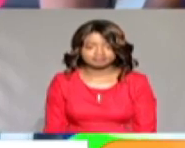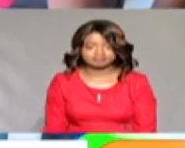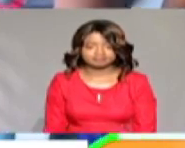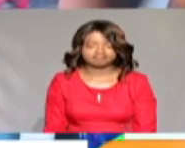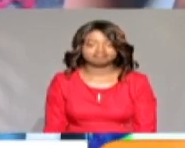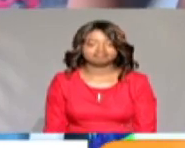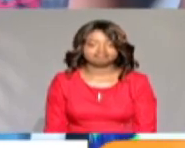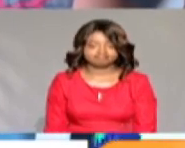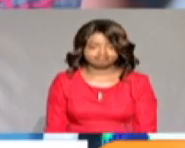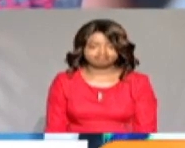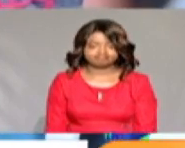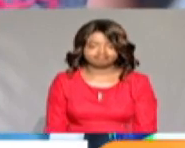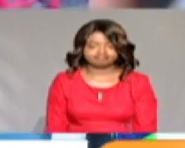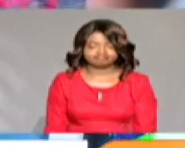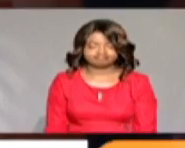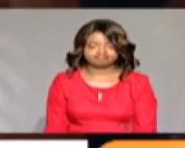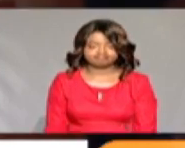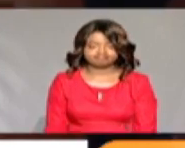The Defense Forces